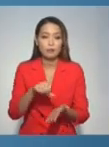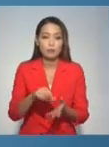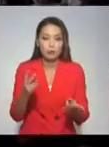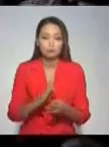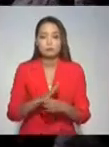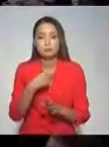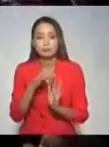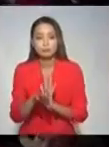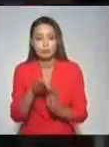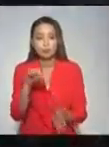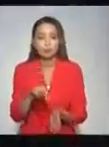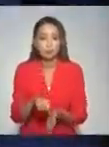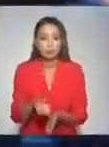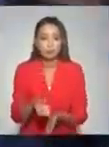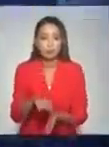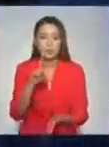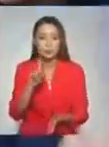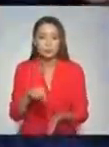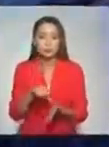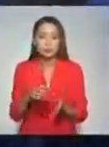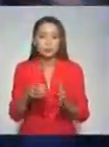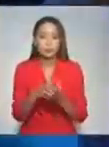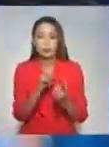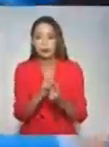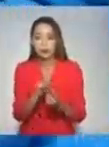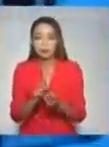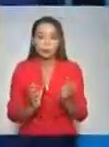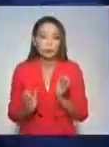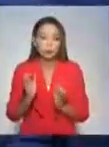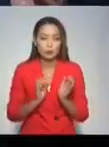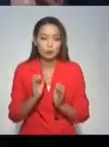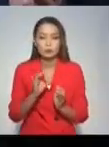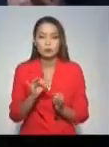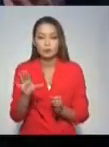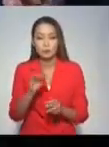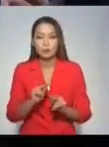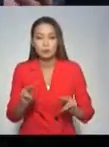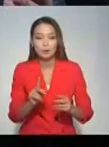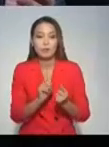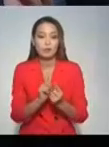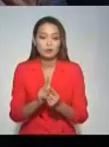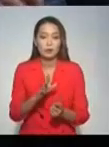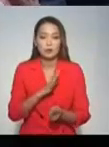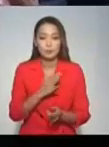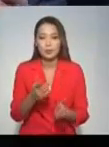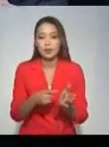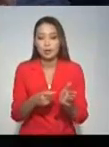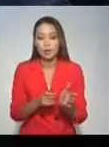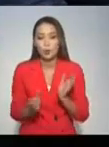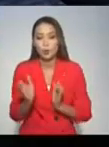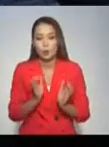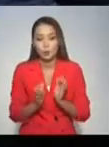на избирательные участки. Также члены штаба встретились со студентами и профессорско-преподавательским составом Карагандинского